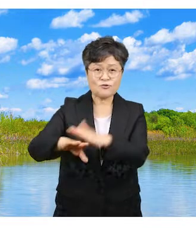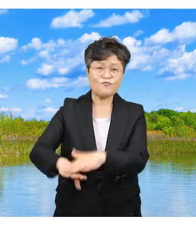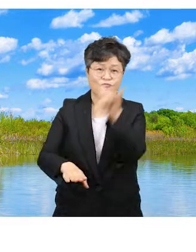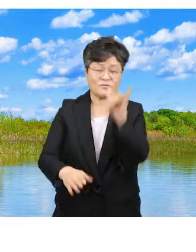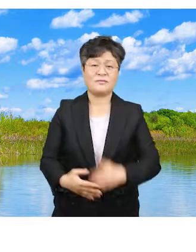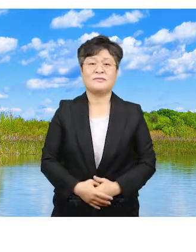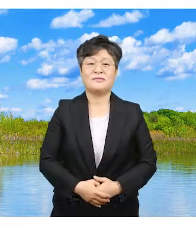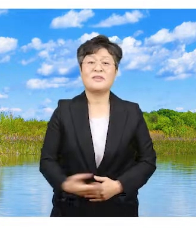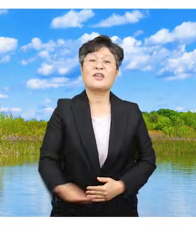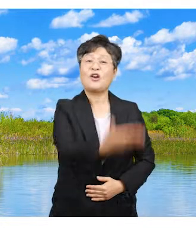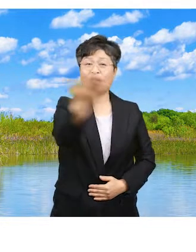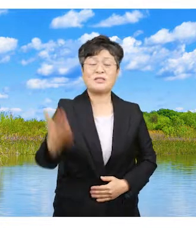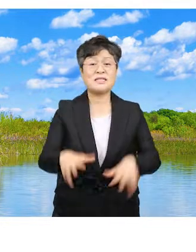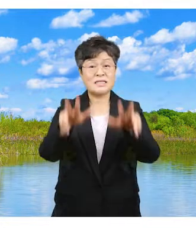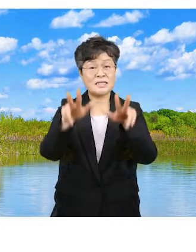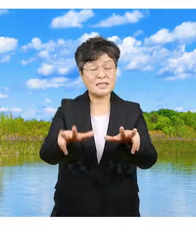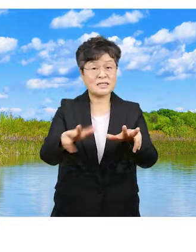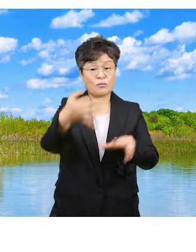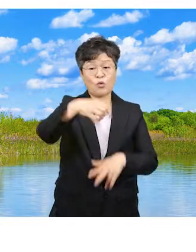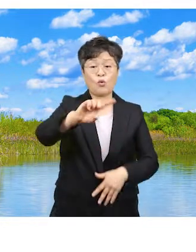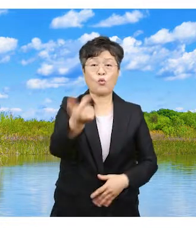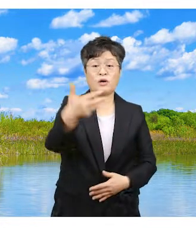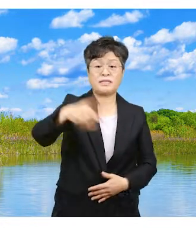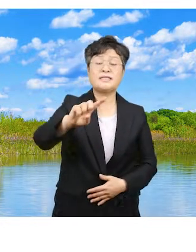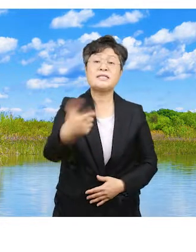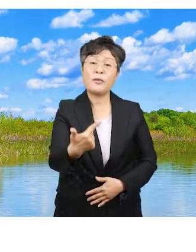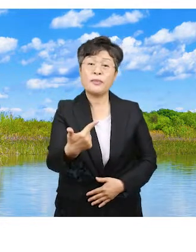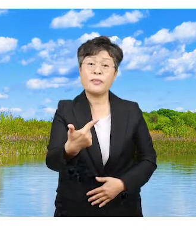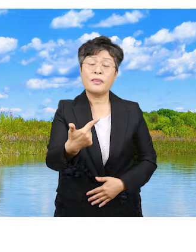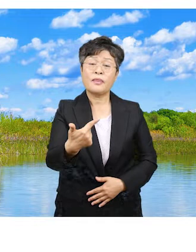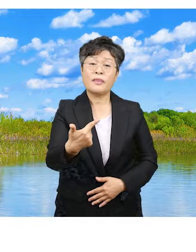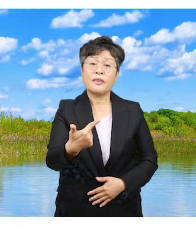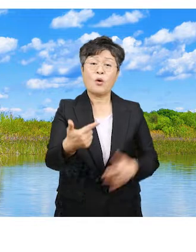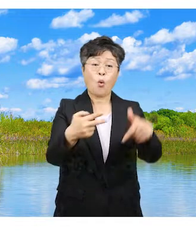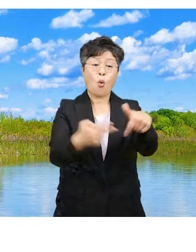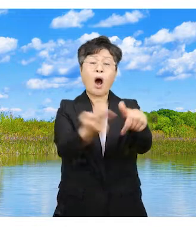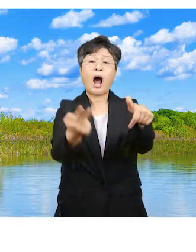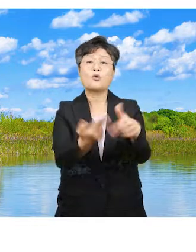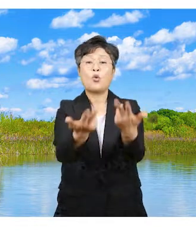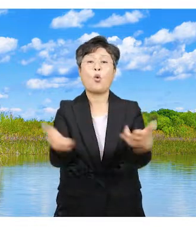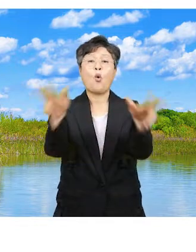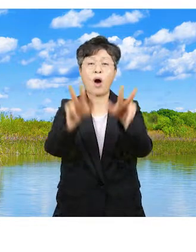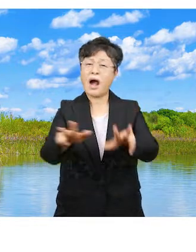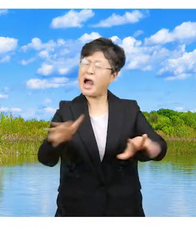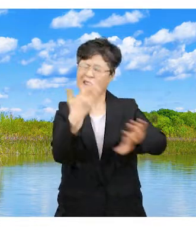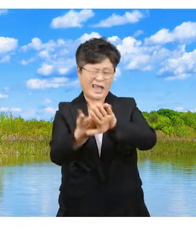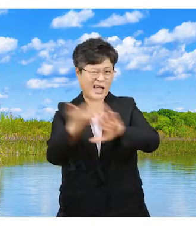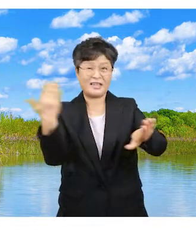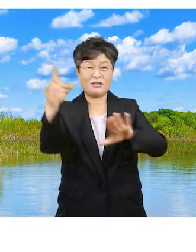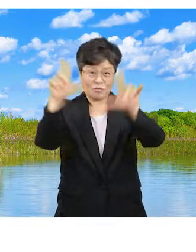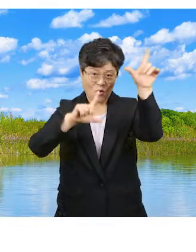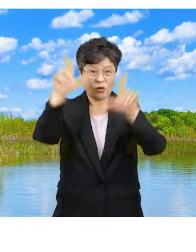했었답니다. 여러분들 지금의 원천 그 광교 호수공원과 전혀 다른 원천 유원지의